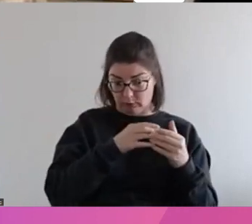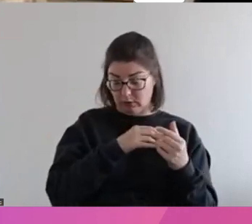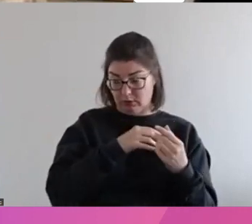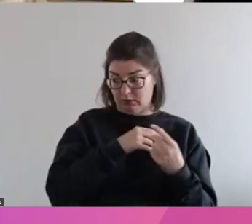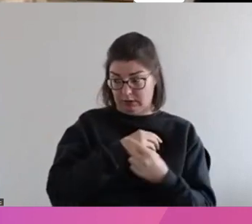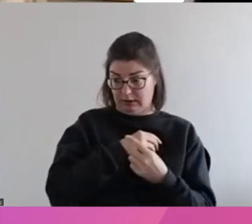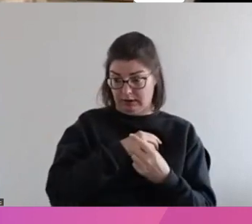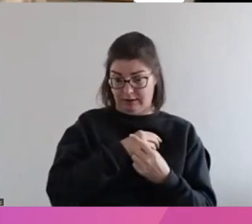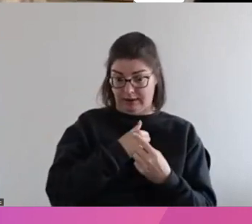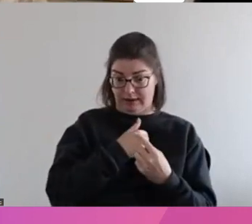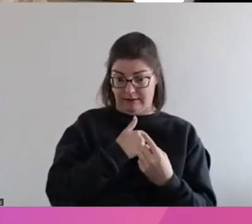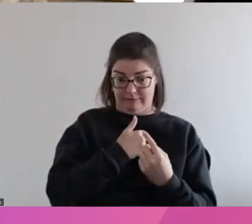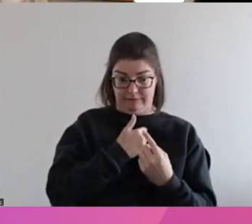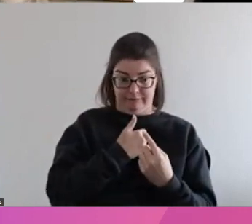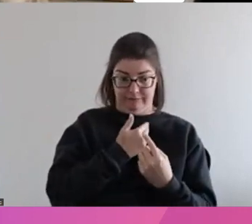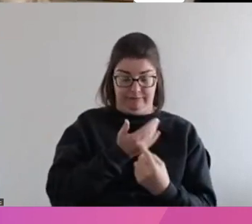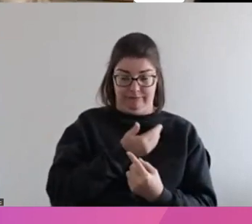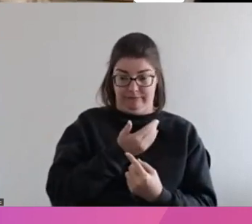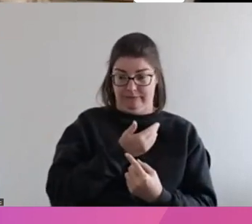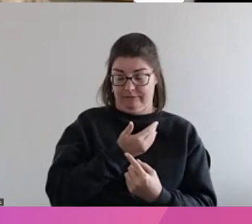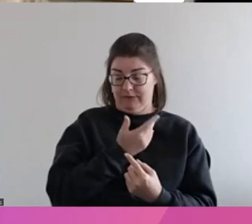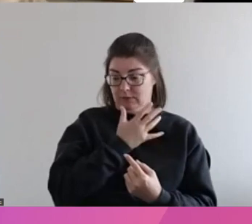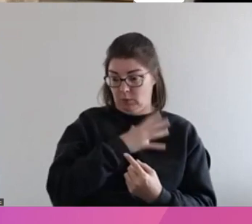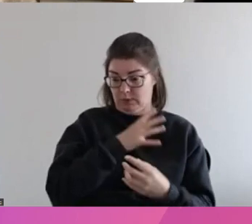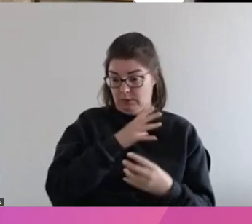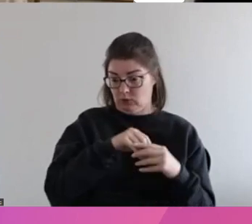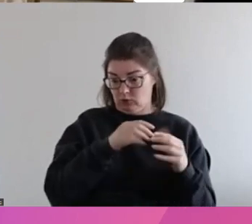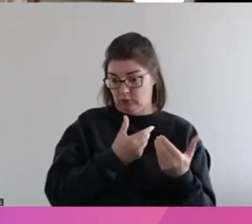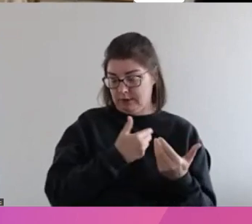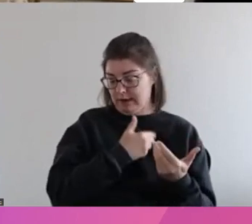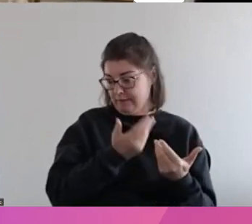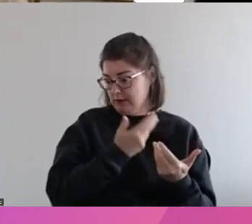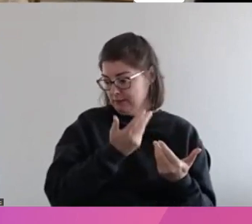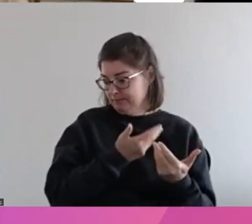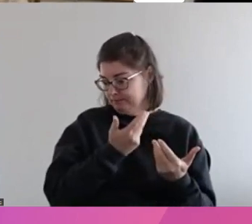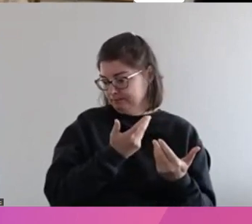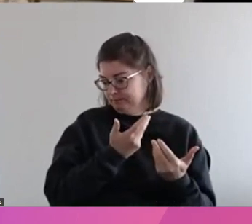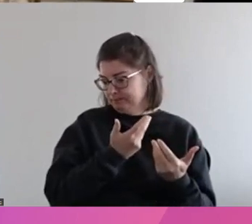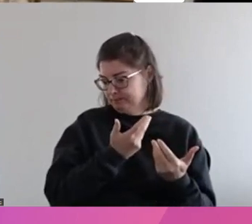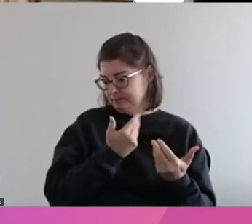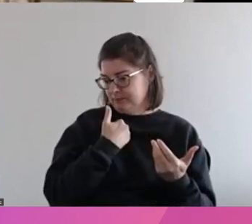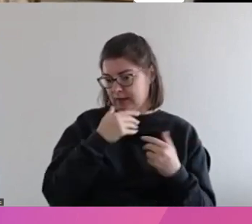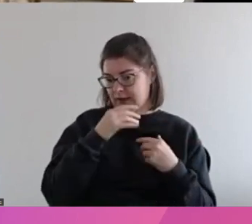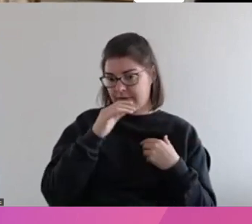produit, mais on ne peut pas s'attendre à ce que les femmes dans les groupes